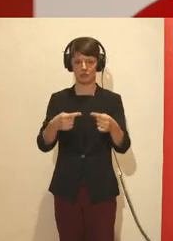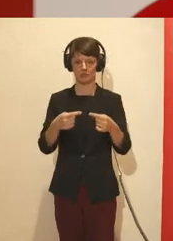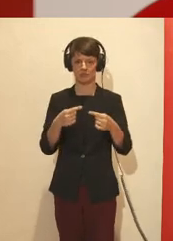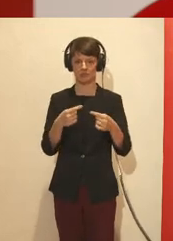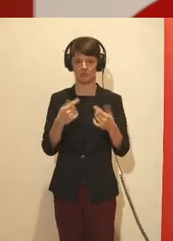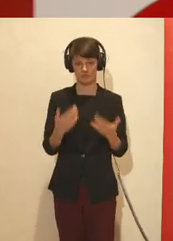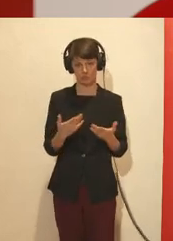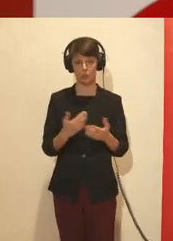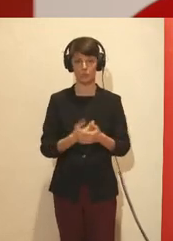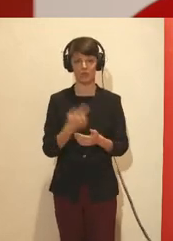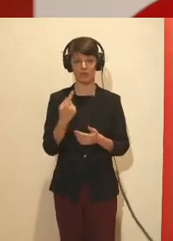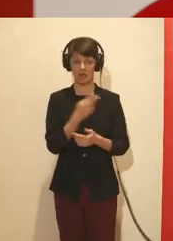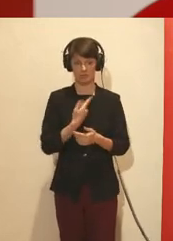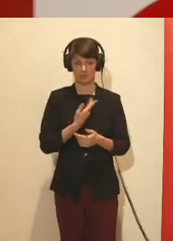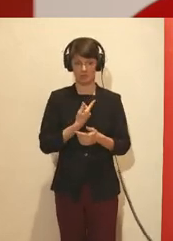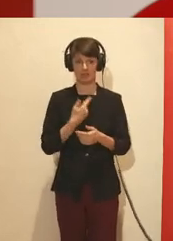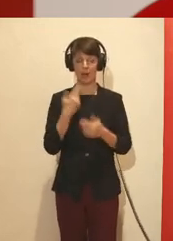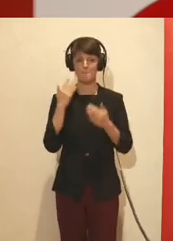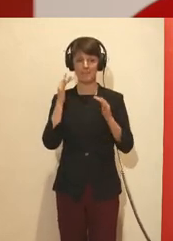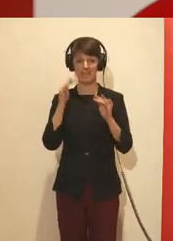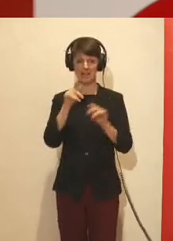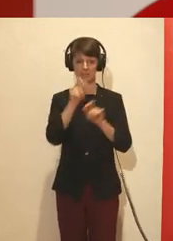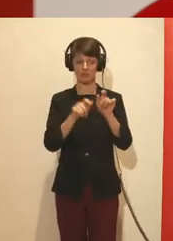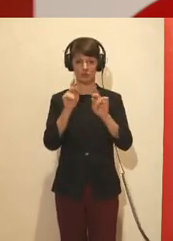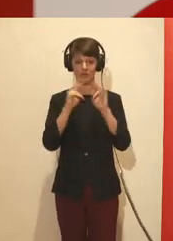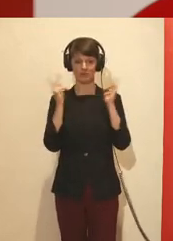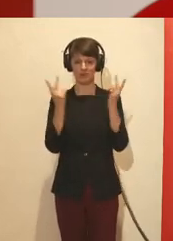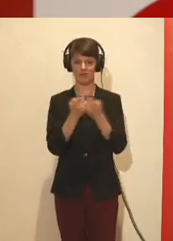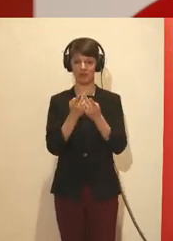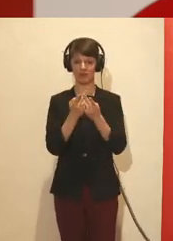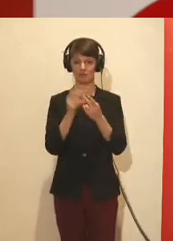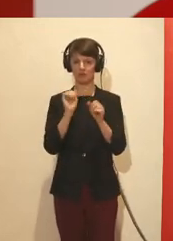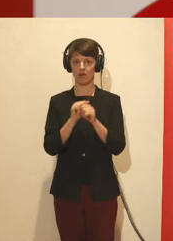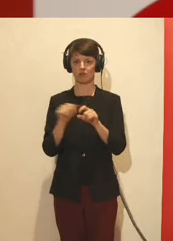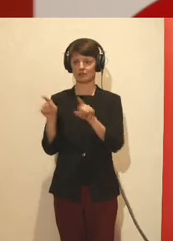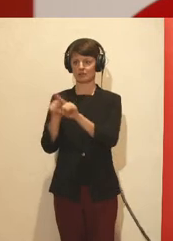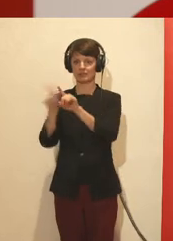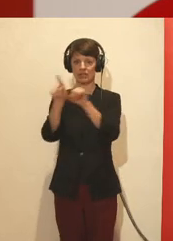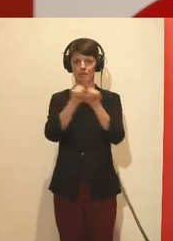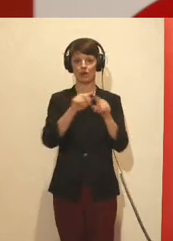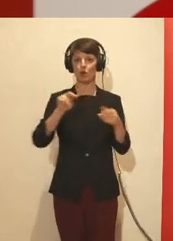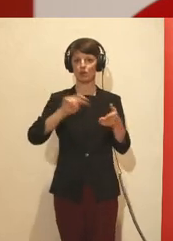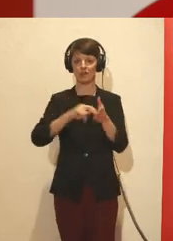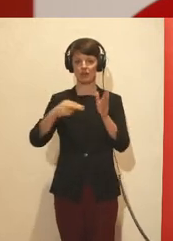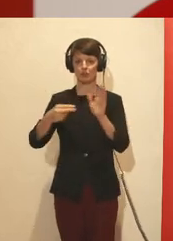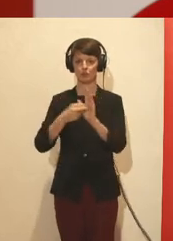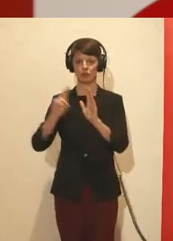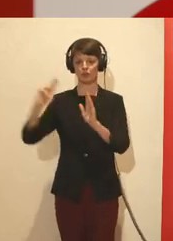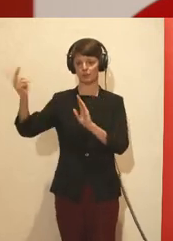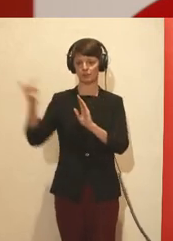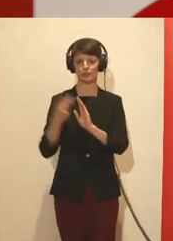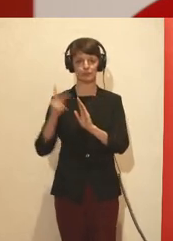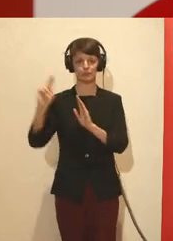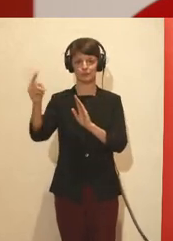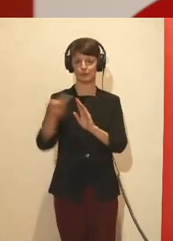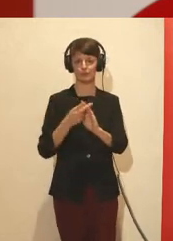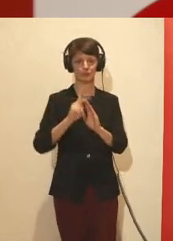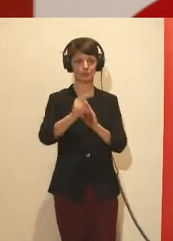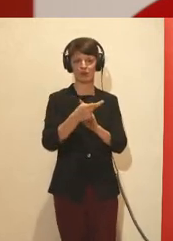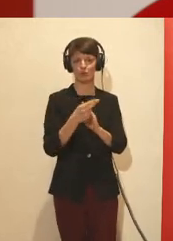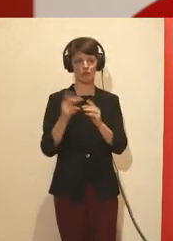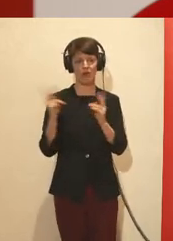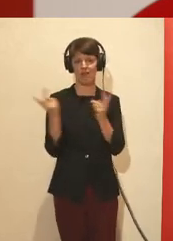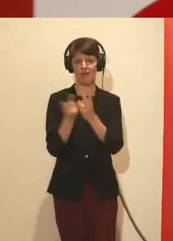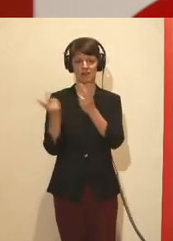das gibt jetzt milliarden menschen auf der welt die können das gleiche wie wir die sind auch technologisch dicht dabei oder unmittelbar